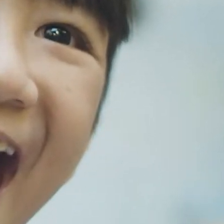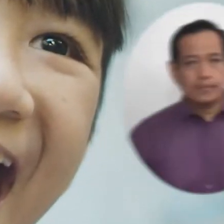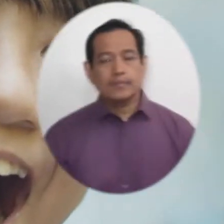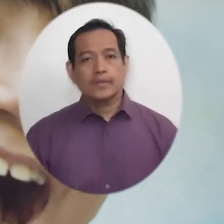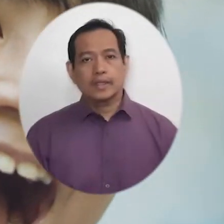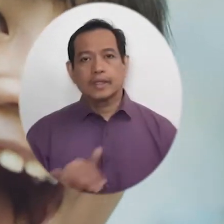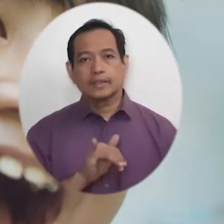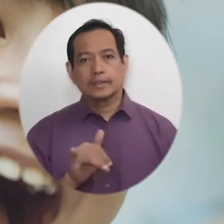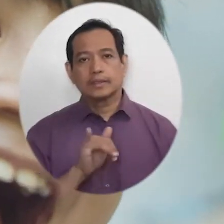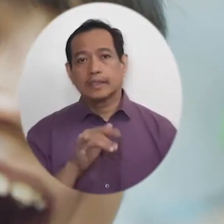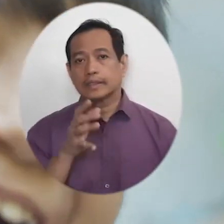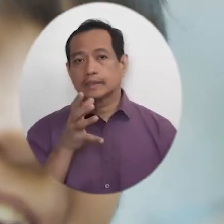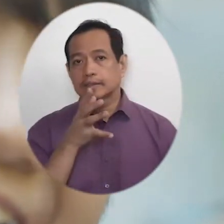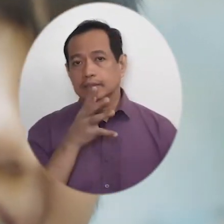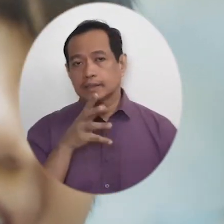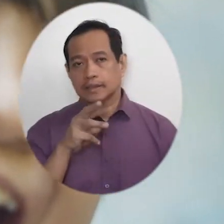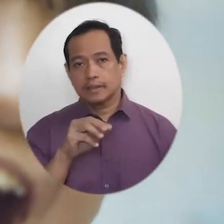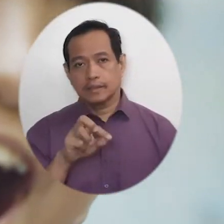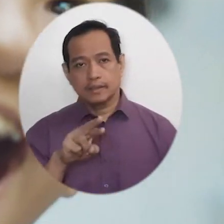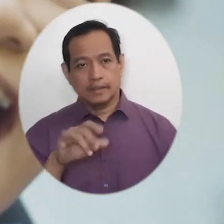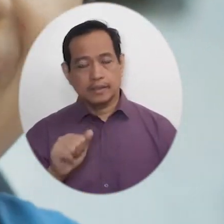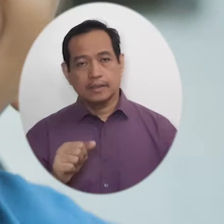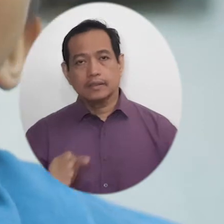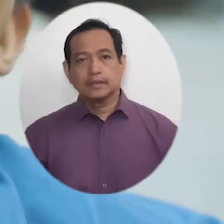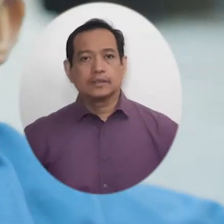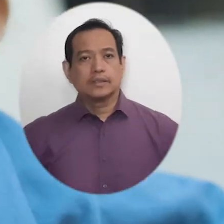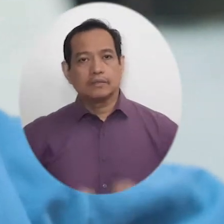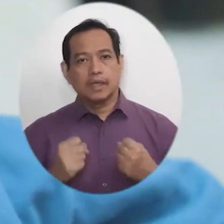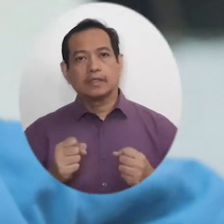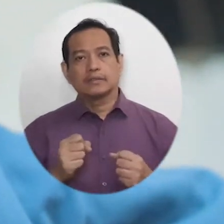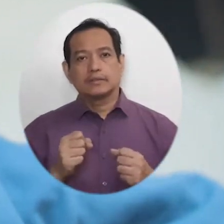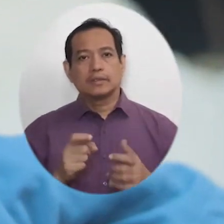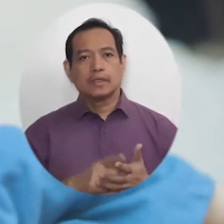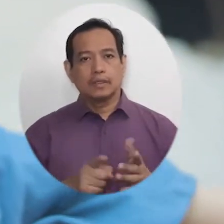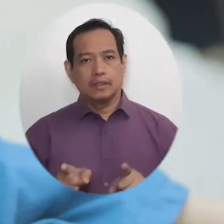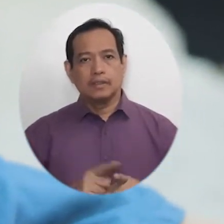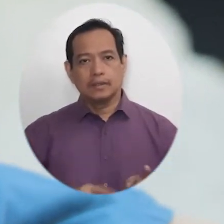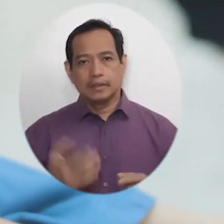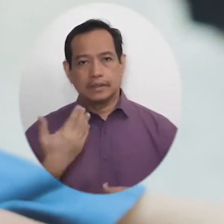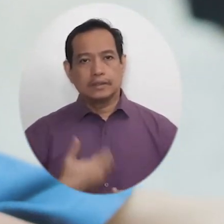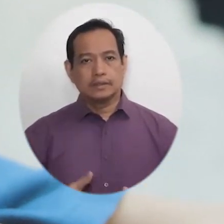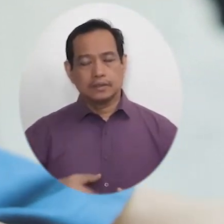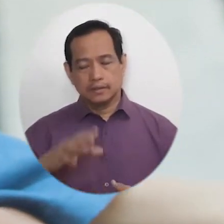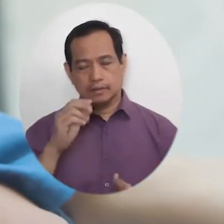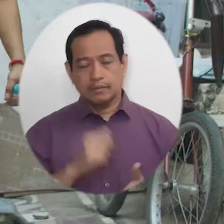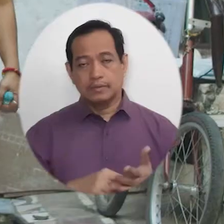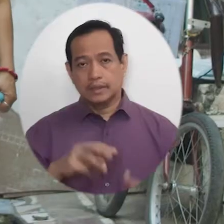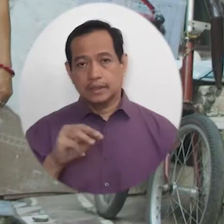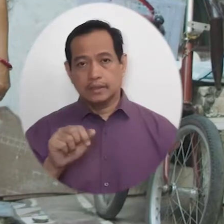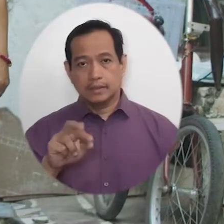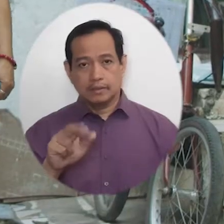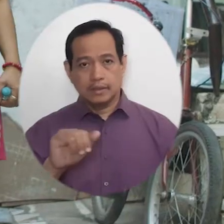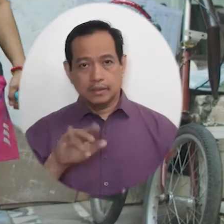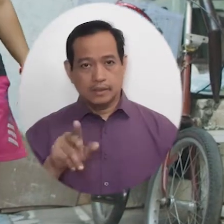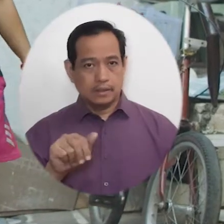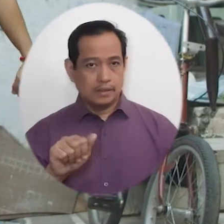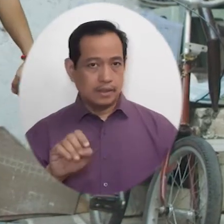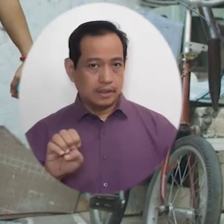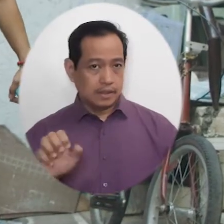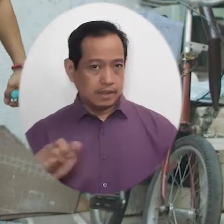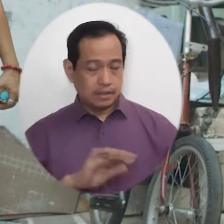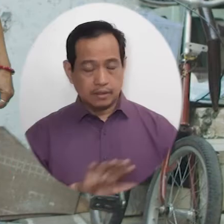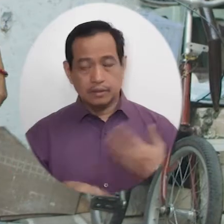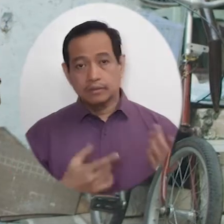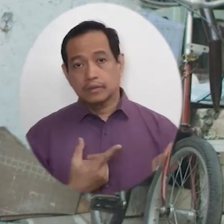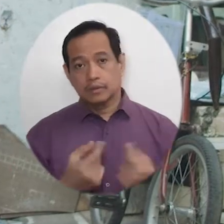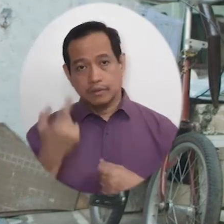tulad ni Nanay Marie, survivor din sa buhay ang single mom na si Mary Jean. Lahat ay gagawin para sa kanyang